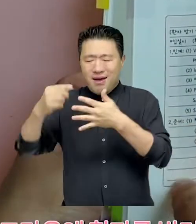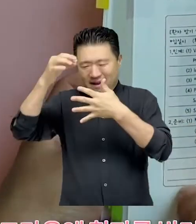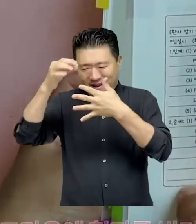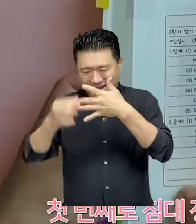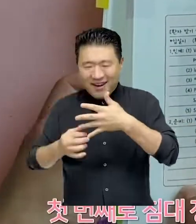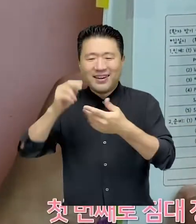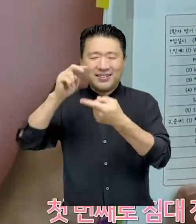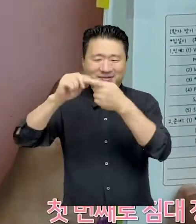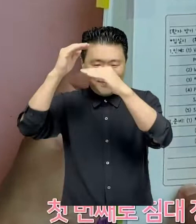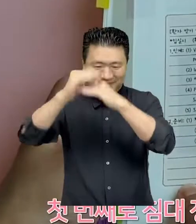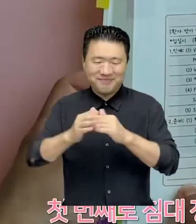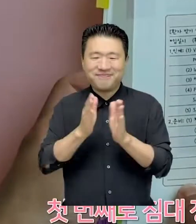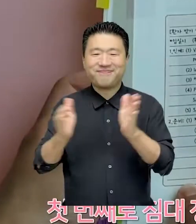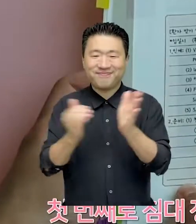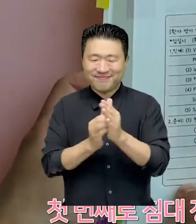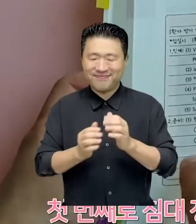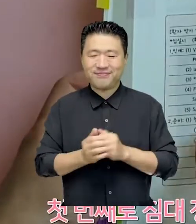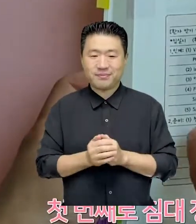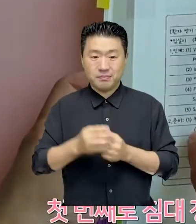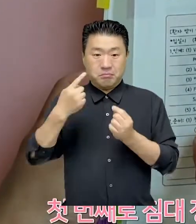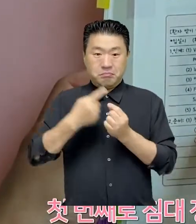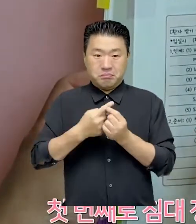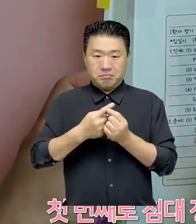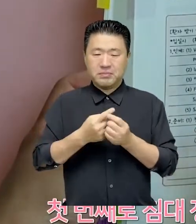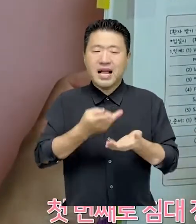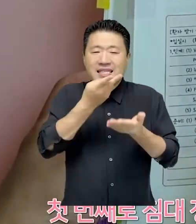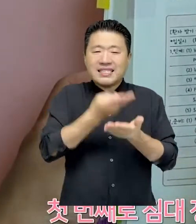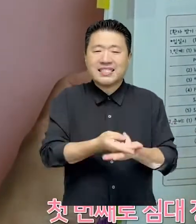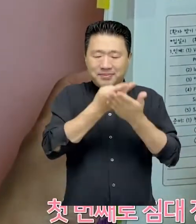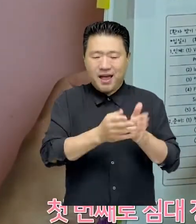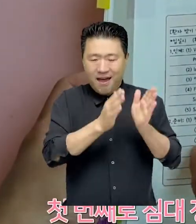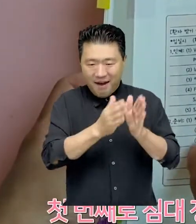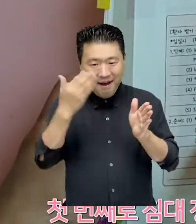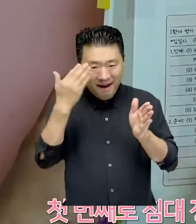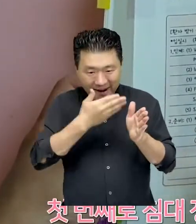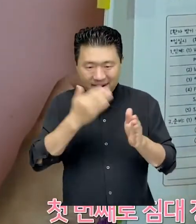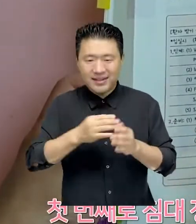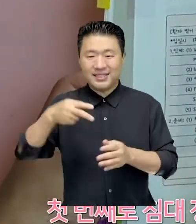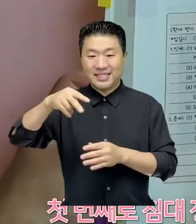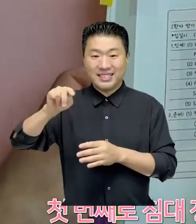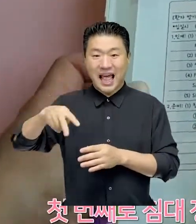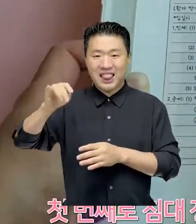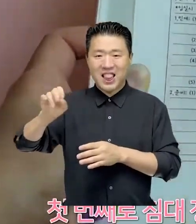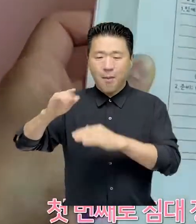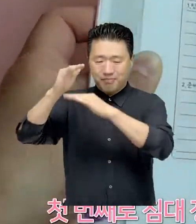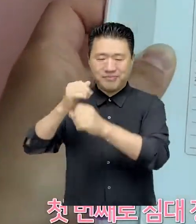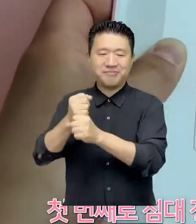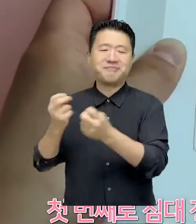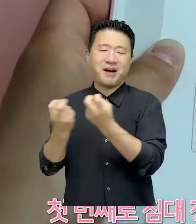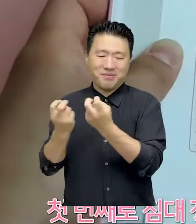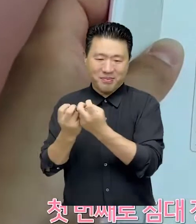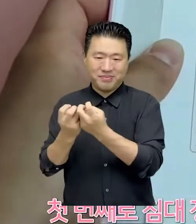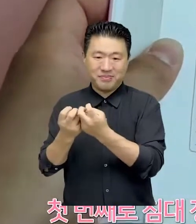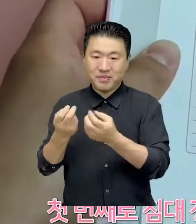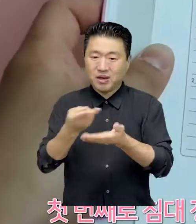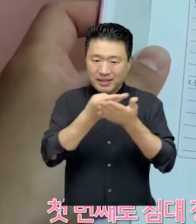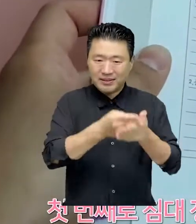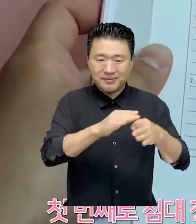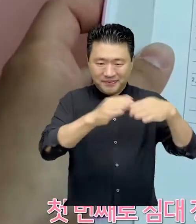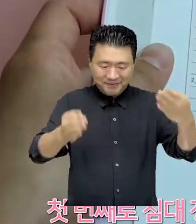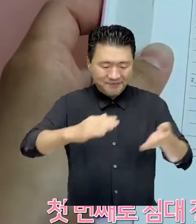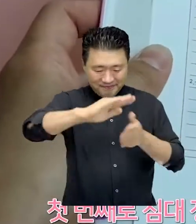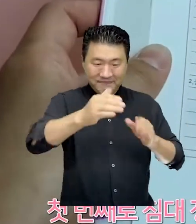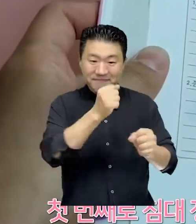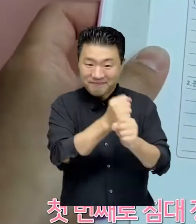하는 사항들도 정리를 해두었습니다. 첫 번째로 침대 준비, 모니터 셋업하는 방법, 그 다음에